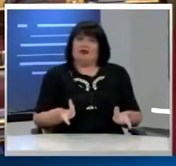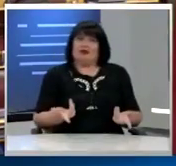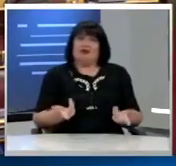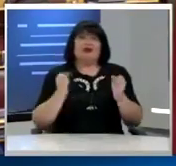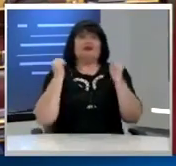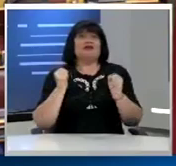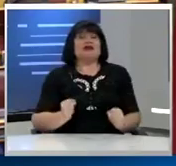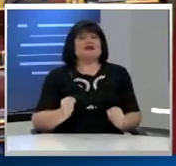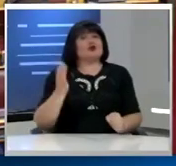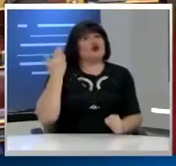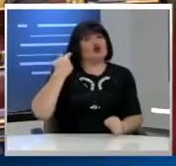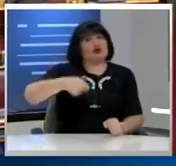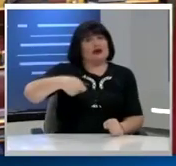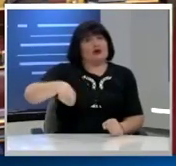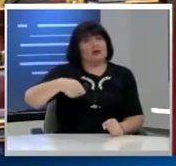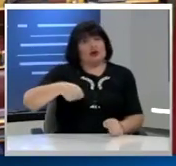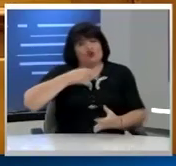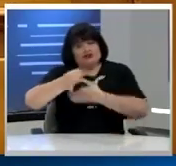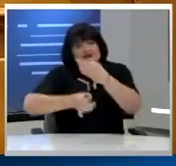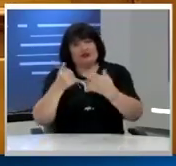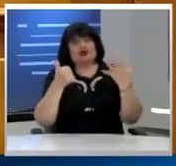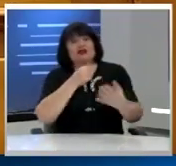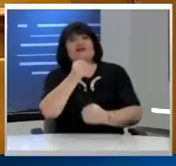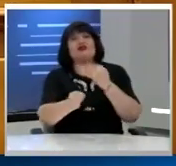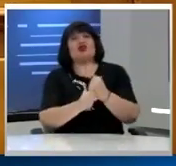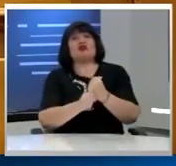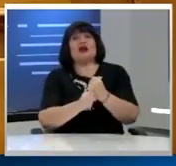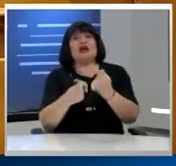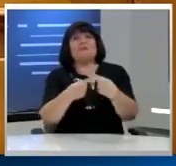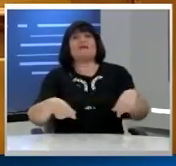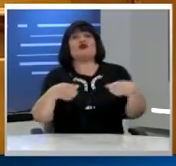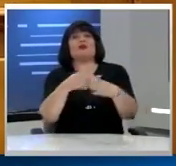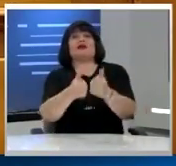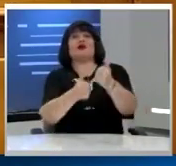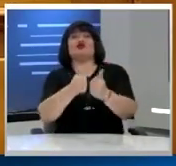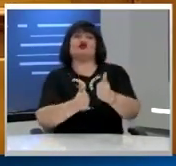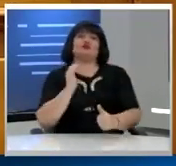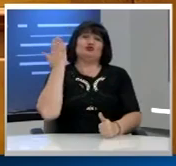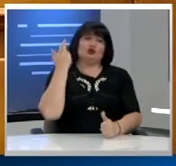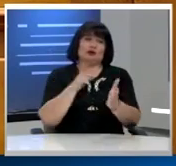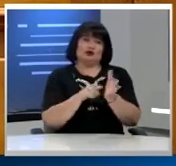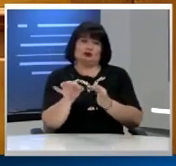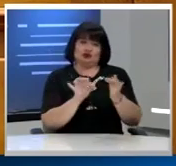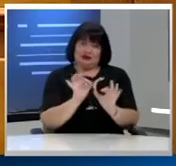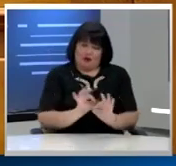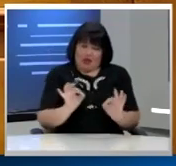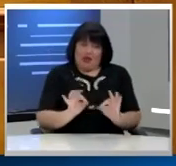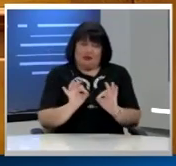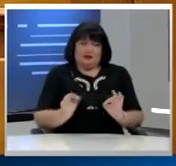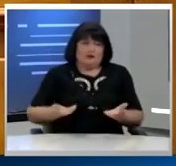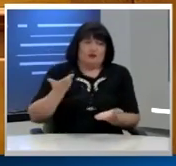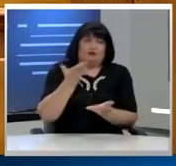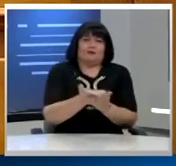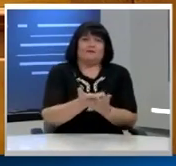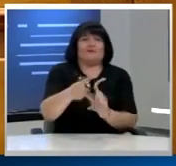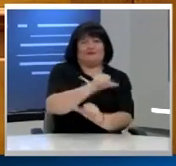Βασικός νομικός σύμβουλος της Επιτροπής Ανταγωνισμού για 6 χρόνια. Ετοιμάσατε εσείς το νομοσχέδιο για να